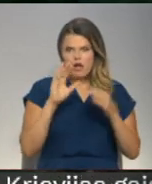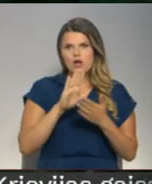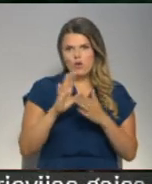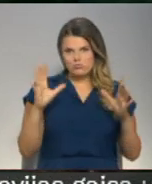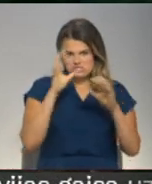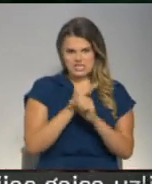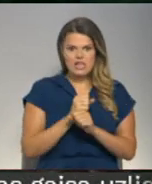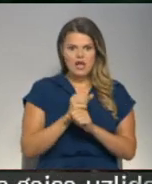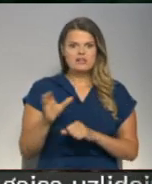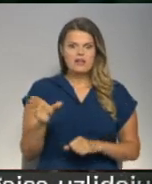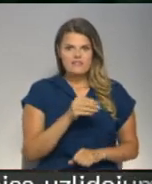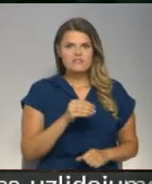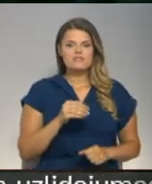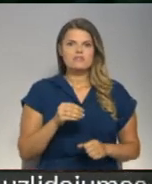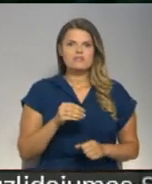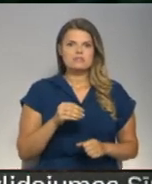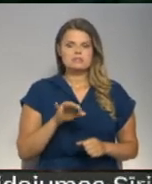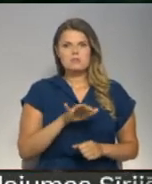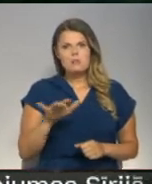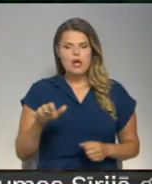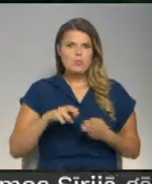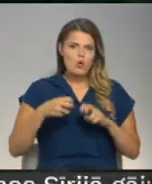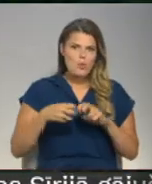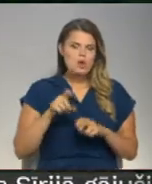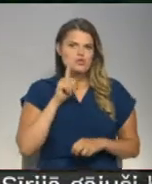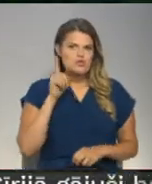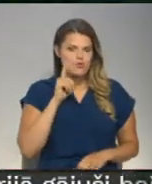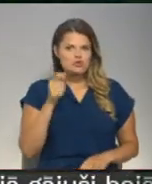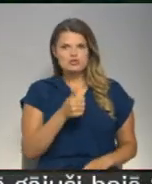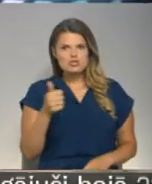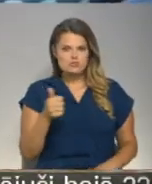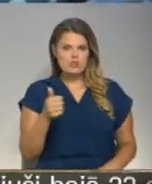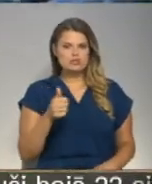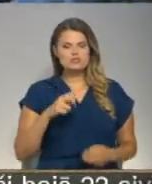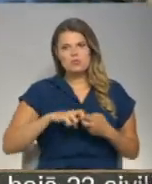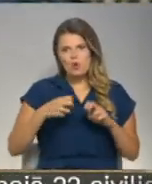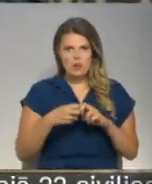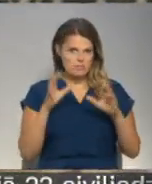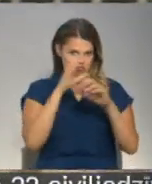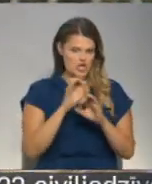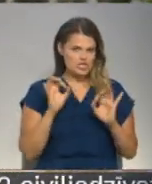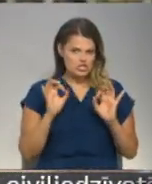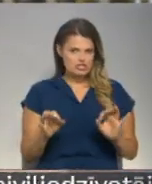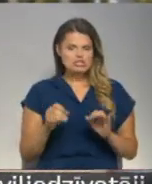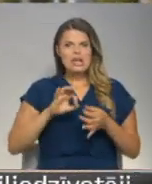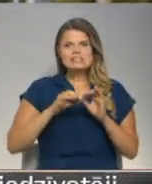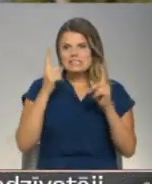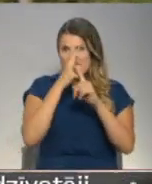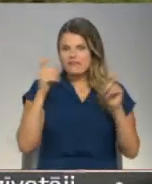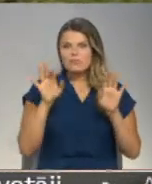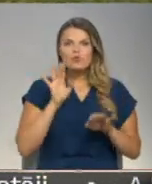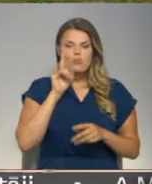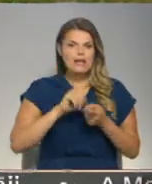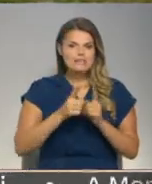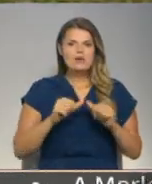nakti. Visas liktumi bērniem un jauniešiem ir sevišķi, kas ir īpašie. Lai sīkāk informētu par gaidāmajām